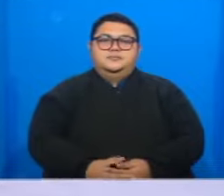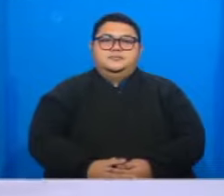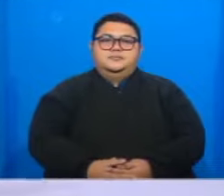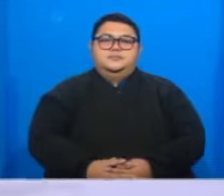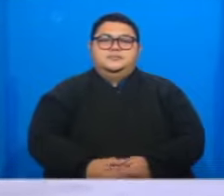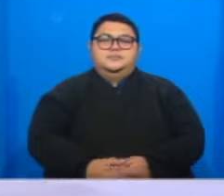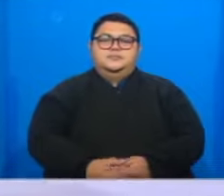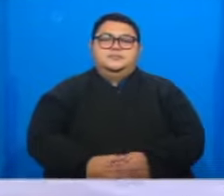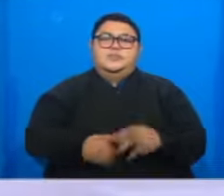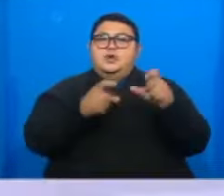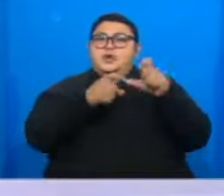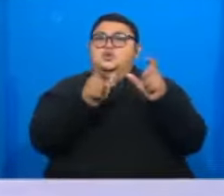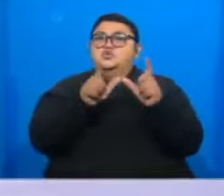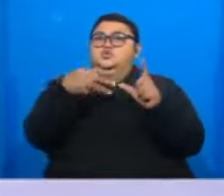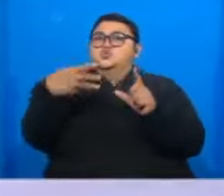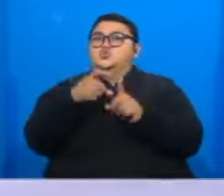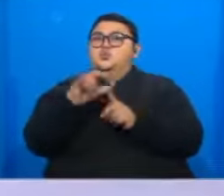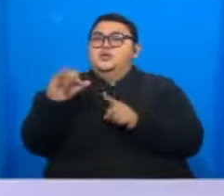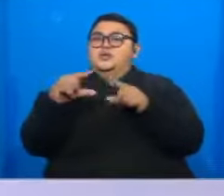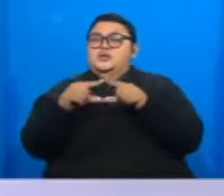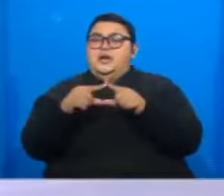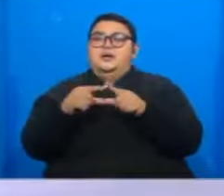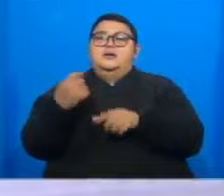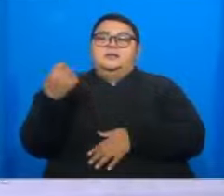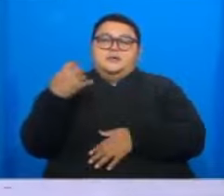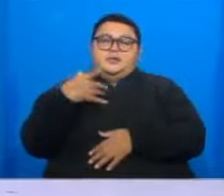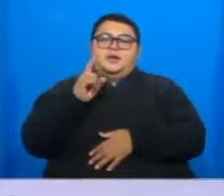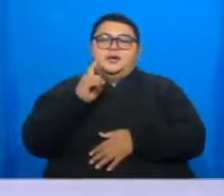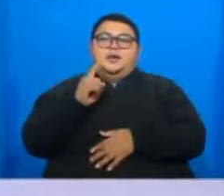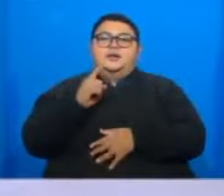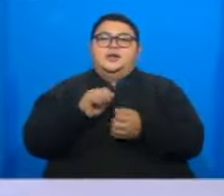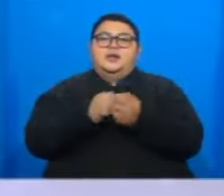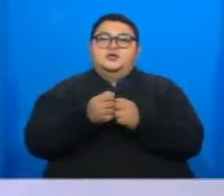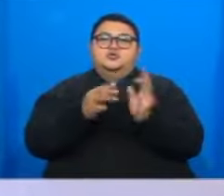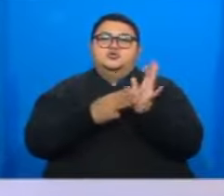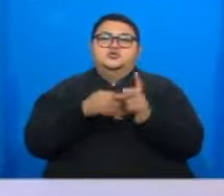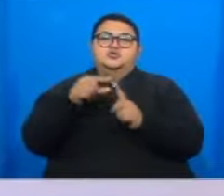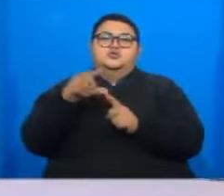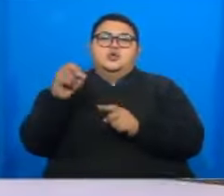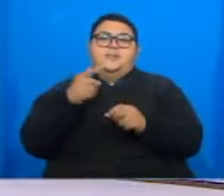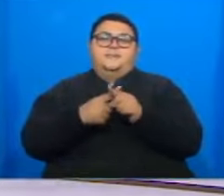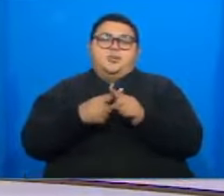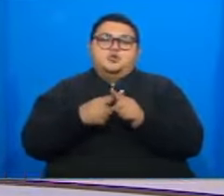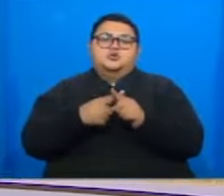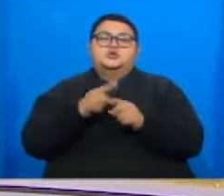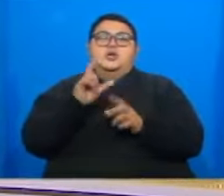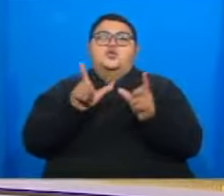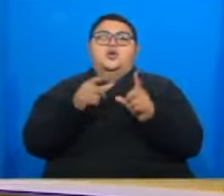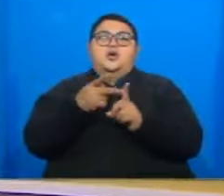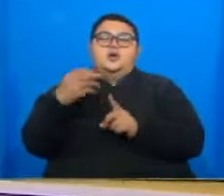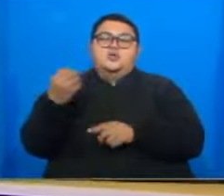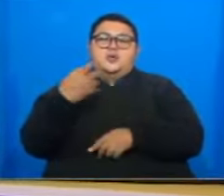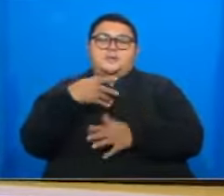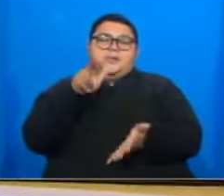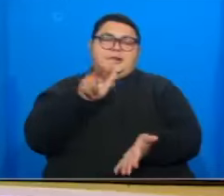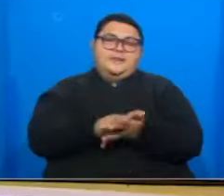Swedia mengumumkan kasus Mpox pertama di luar Afrika pada hari Kamis setelah Organisasi Kesehatan Dunia atau WHO